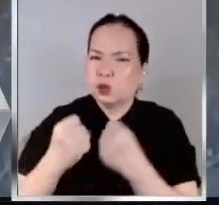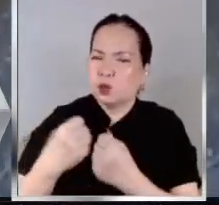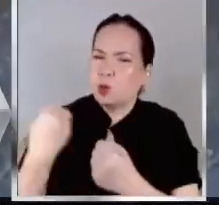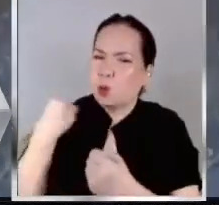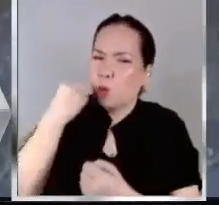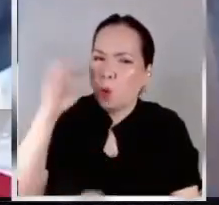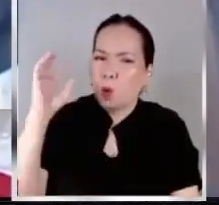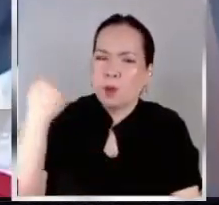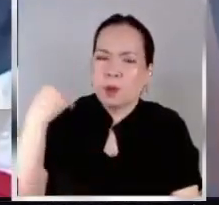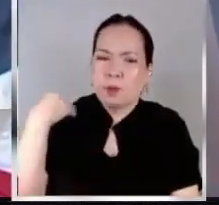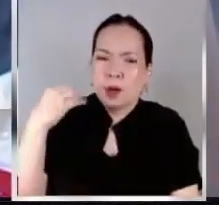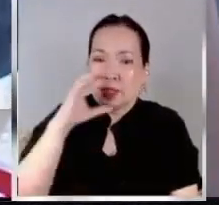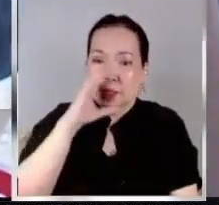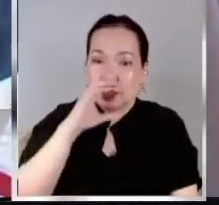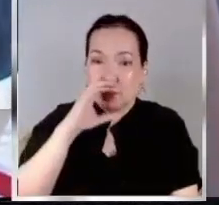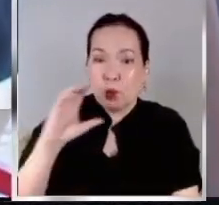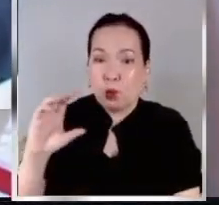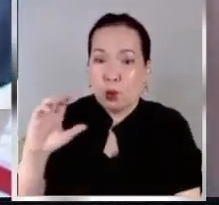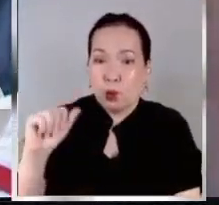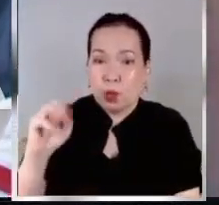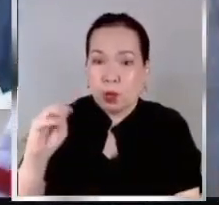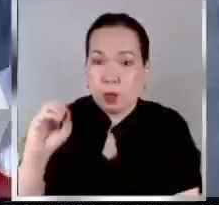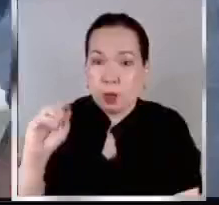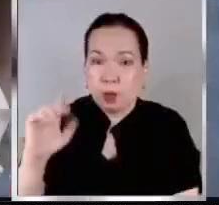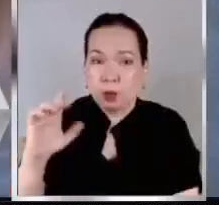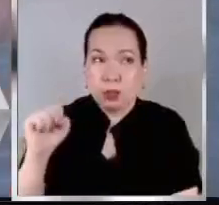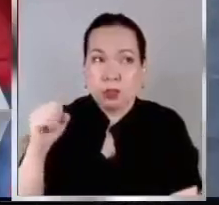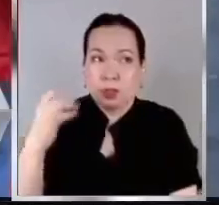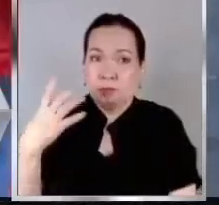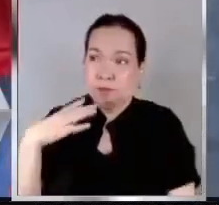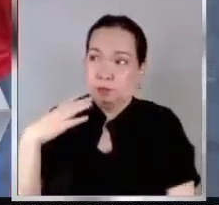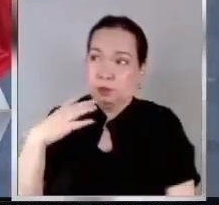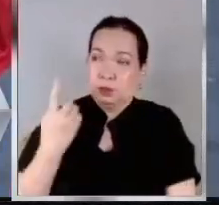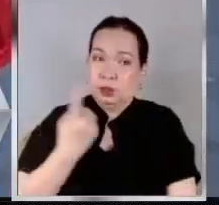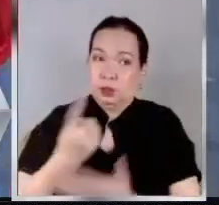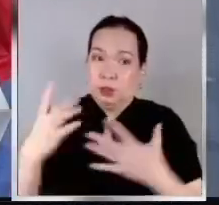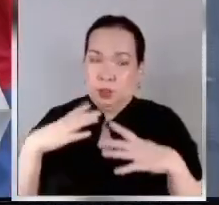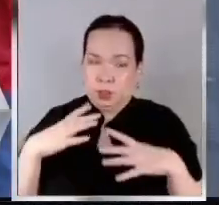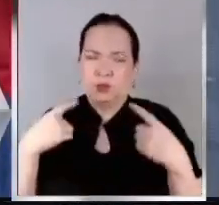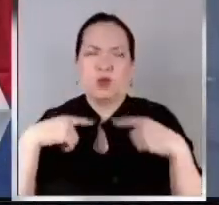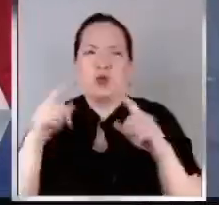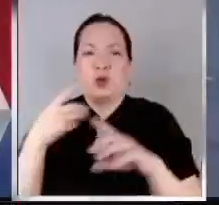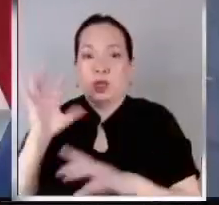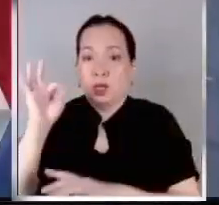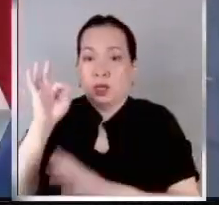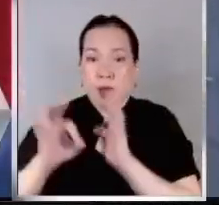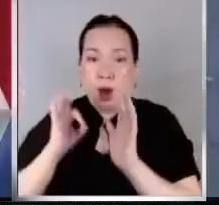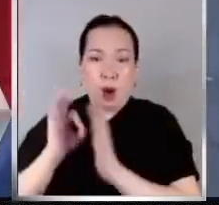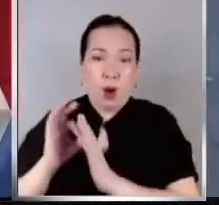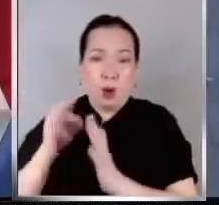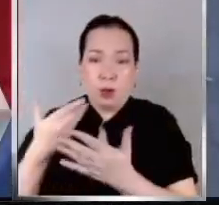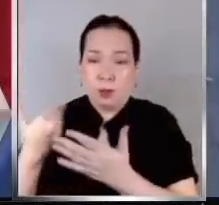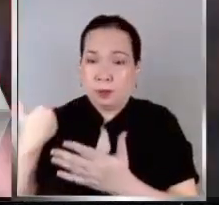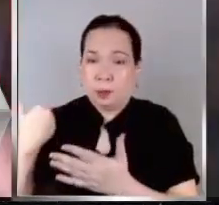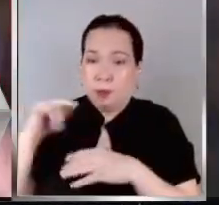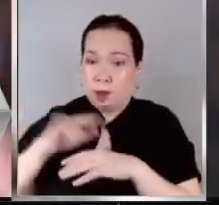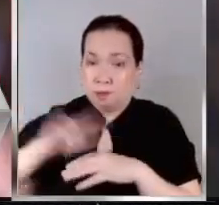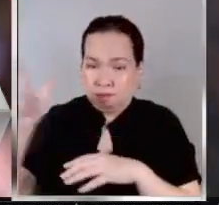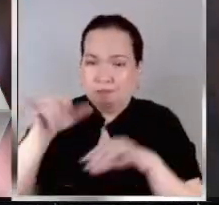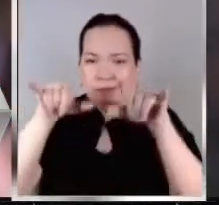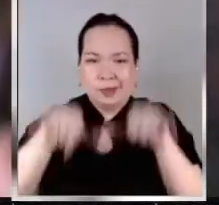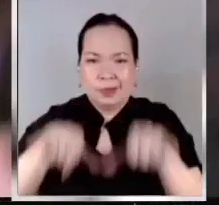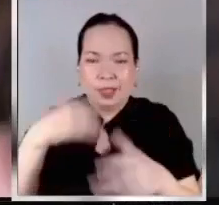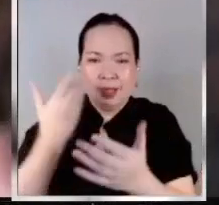mahaba-habang bakasyon, susulitin na raw nila. 9 oras bago ang kanilang flight, nakaabang na sila sa NAIA Terminal 3. Para